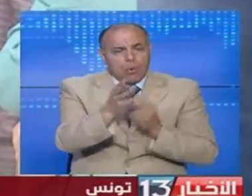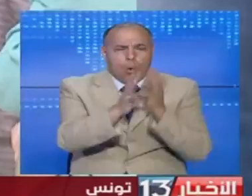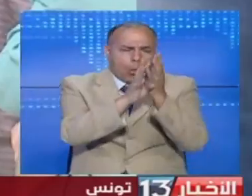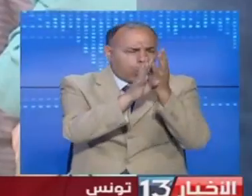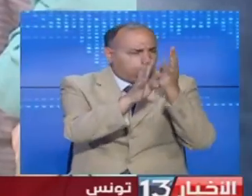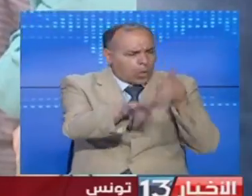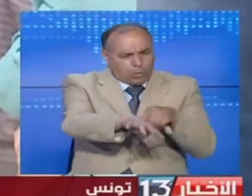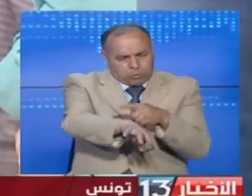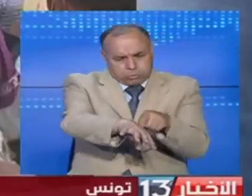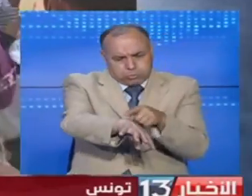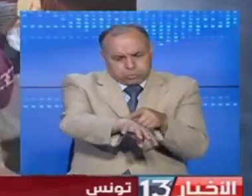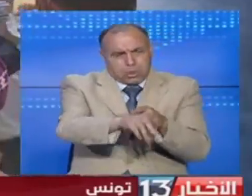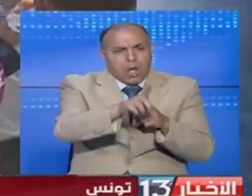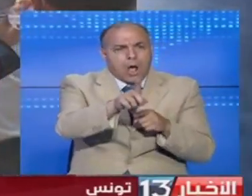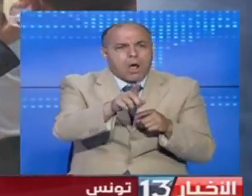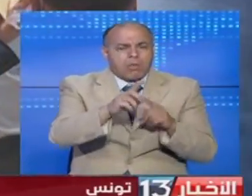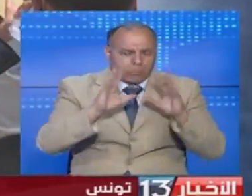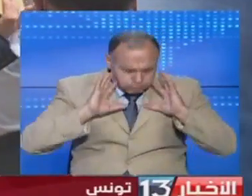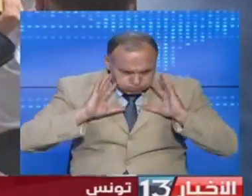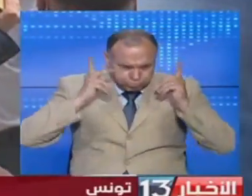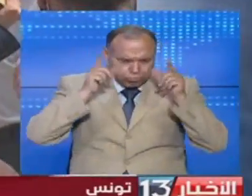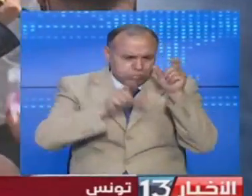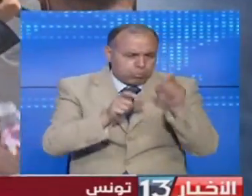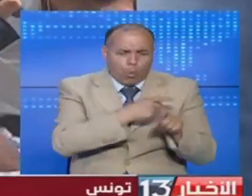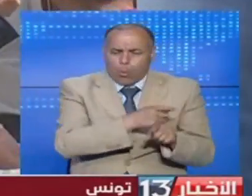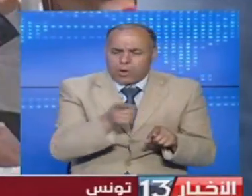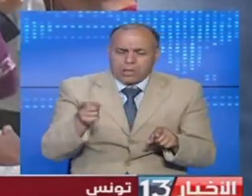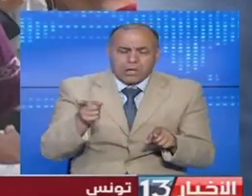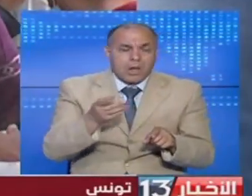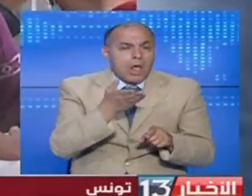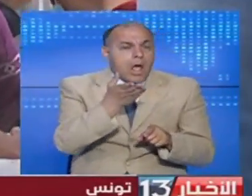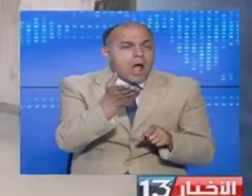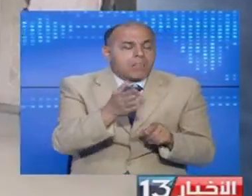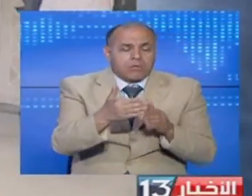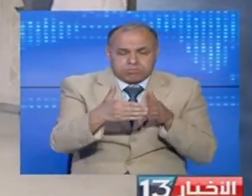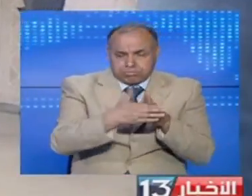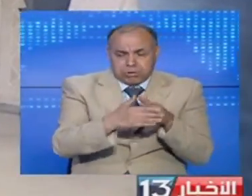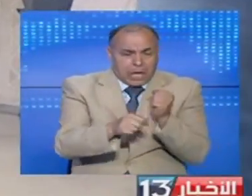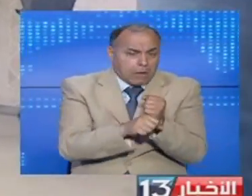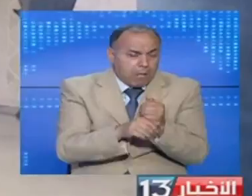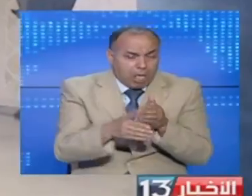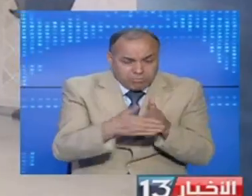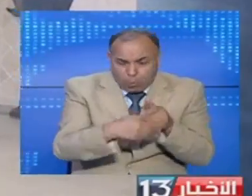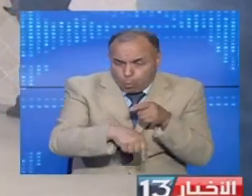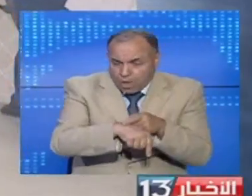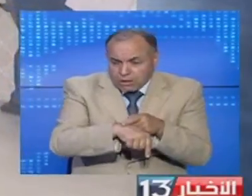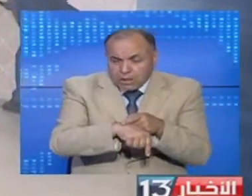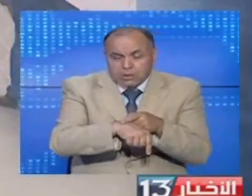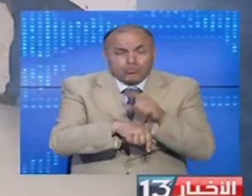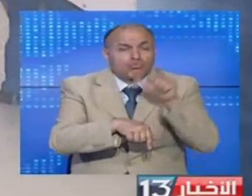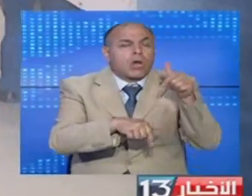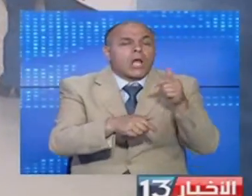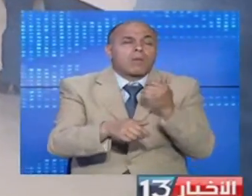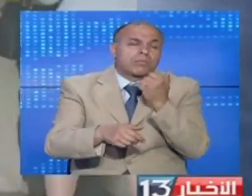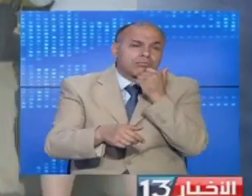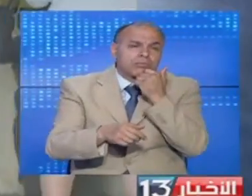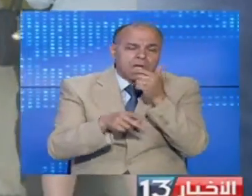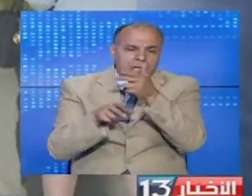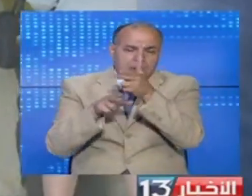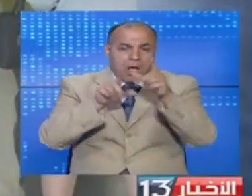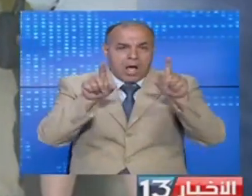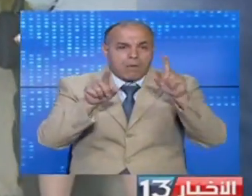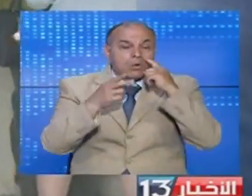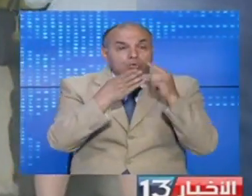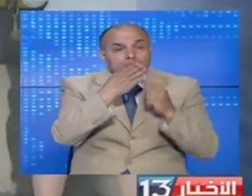انتظار خلفت تدمر المواطنين الذين تعطلت مصالحهم قرابه الشهر كاميرا الانباء